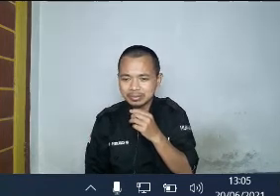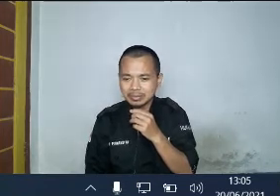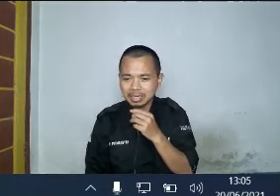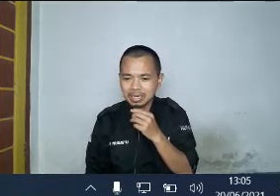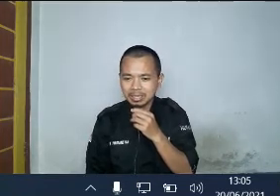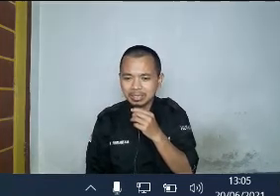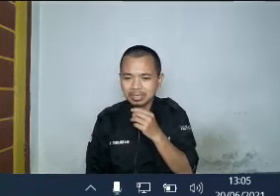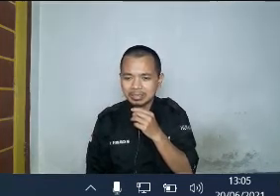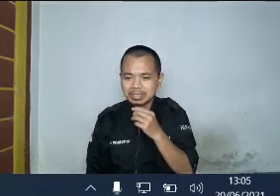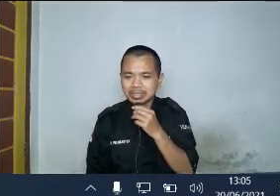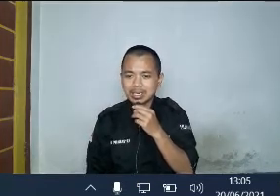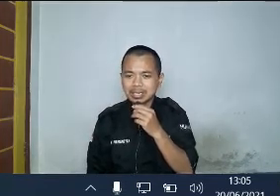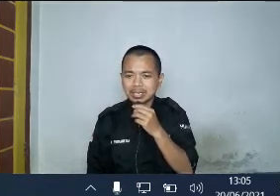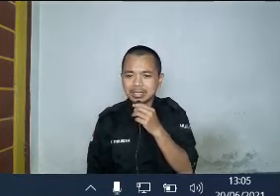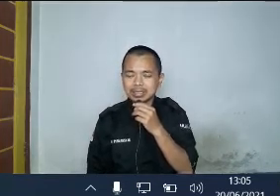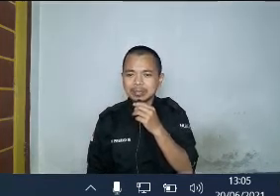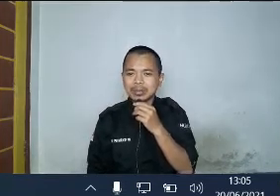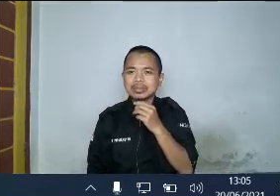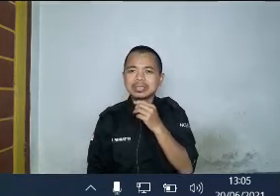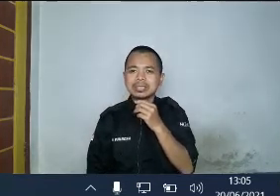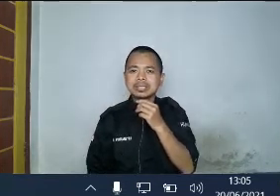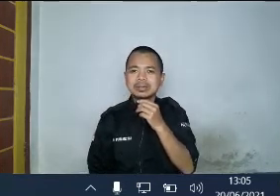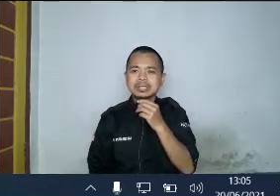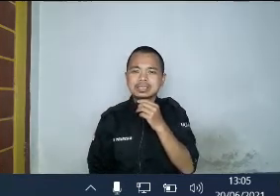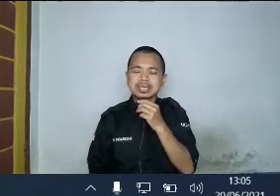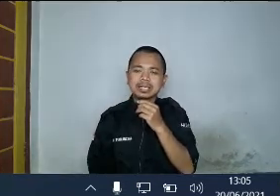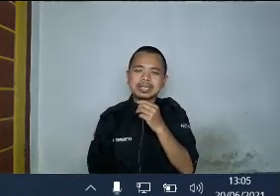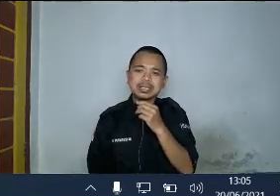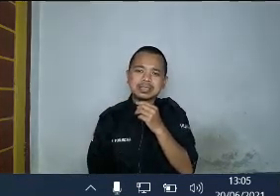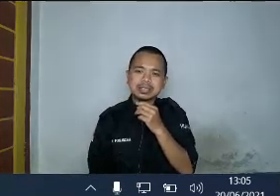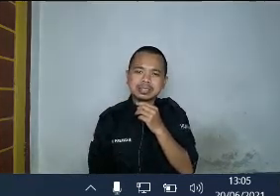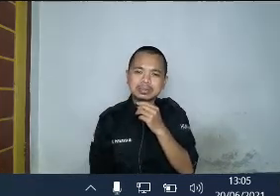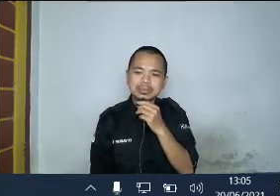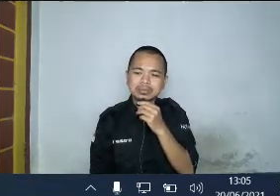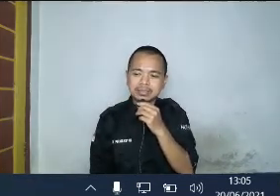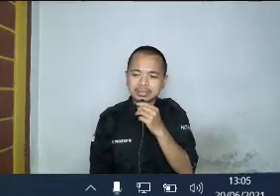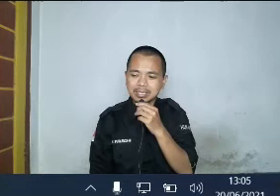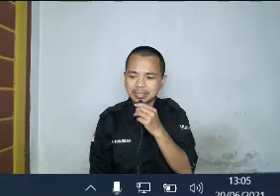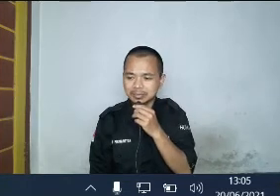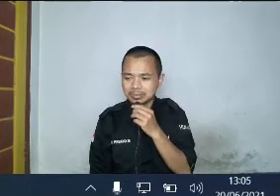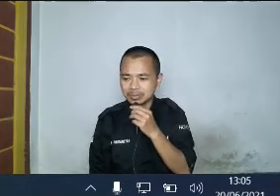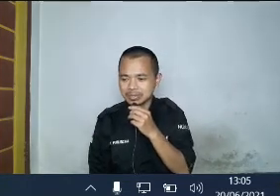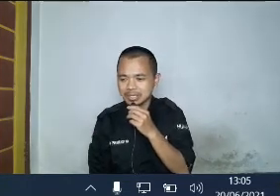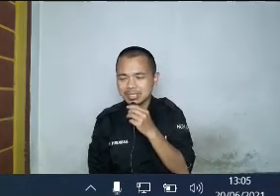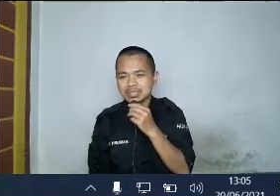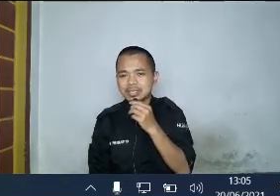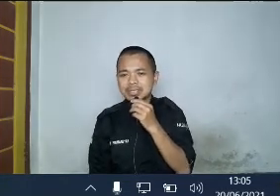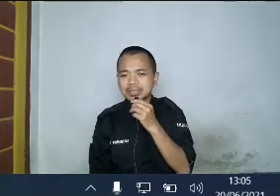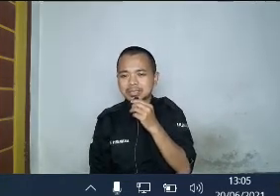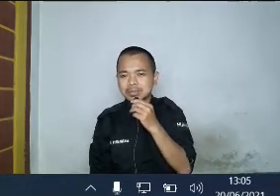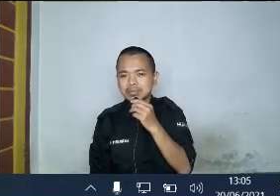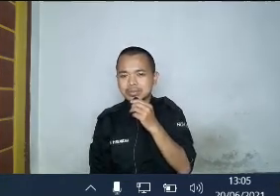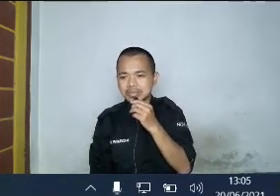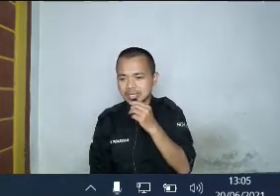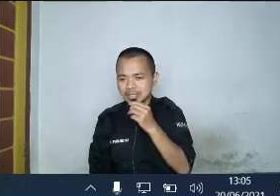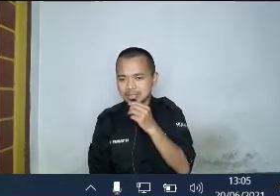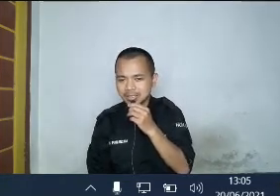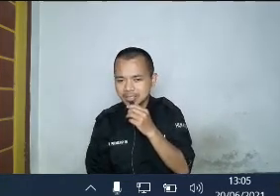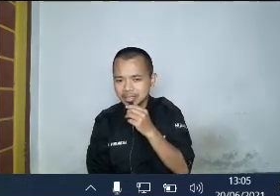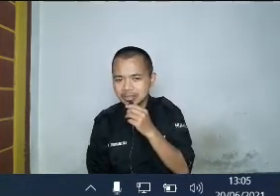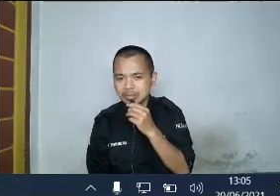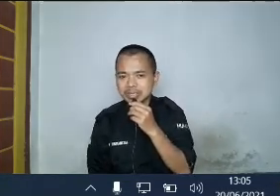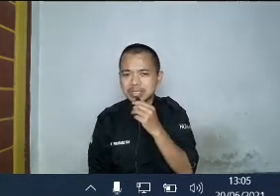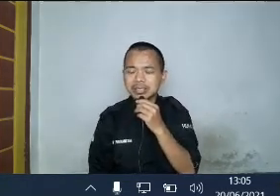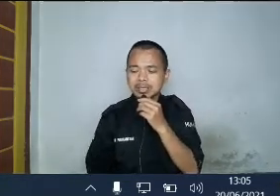untuk hal cetak ktpu nya jadi ya udah sekalian ajak atas yaitu tanggal 20 saja sekarang tanggal 20